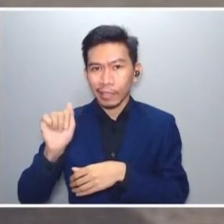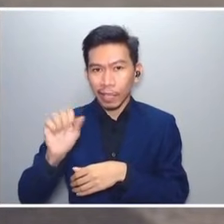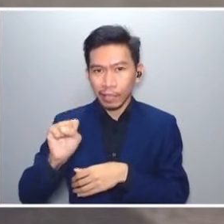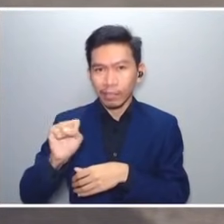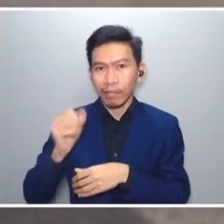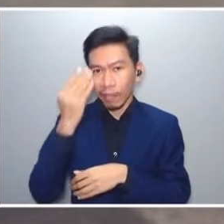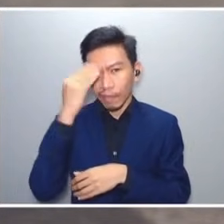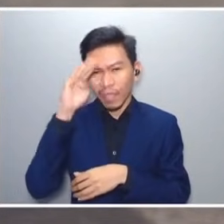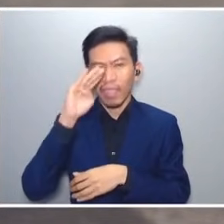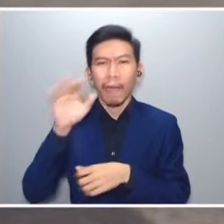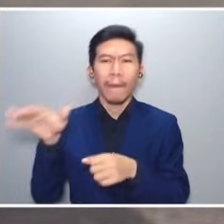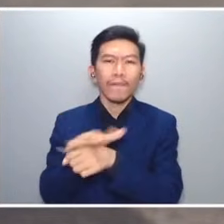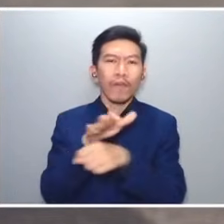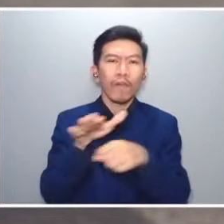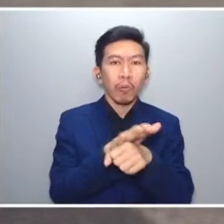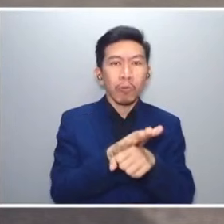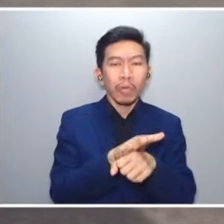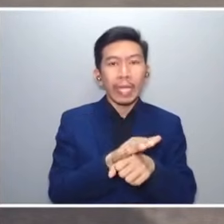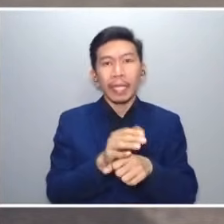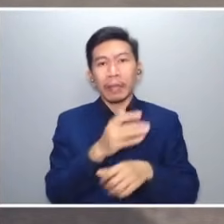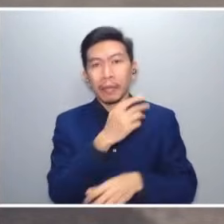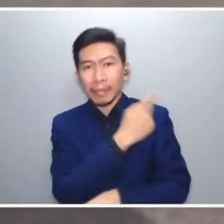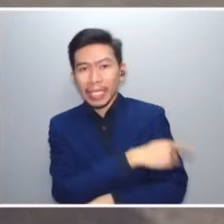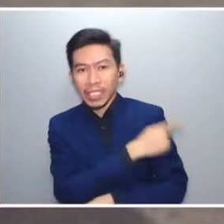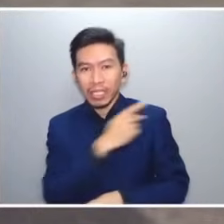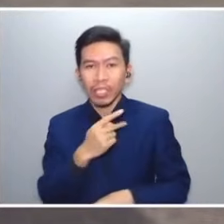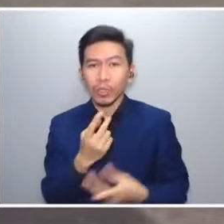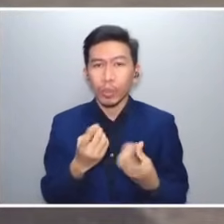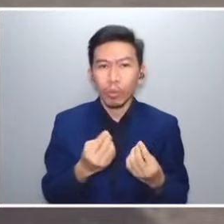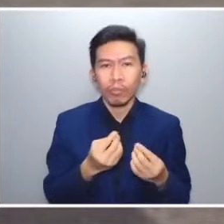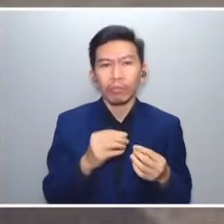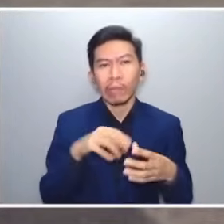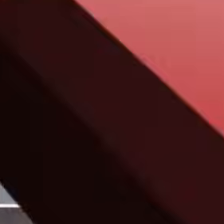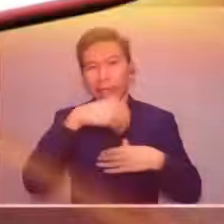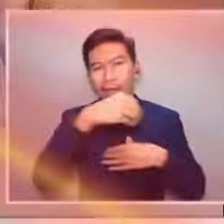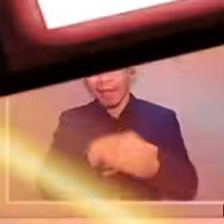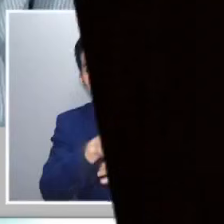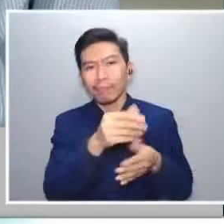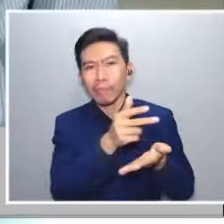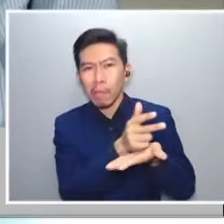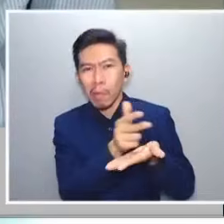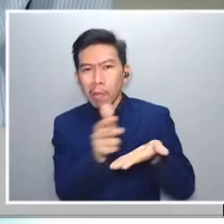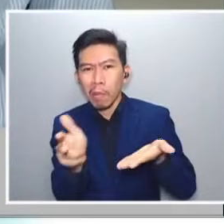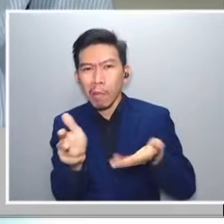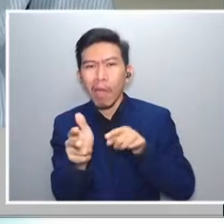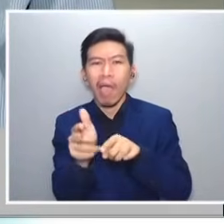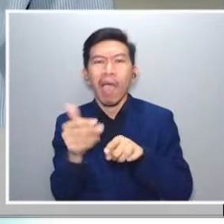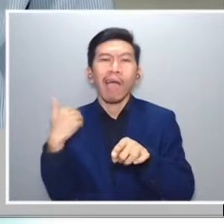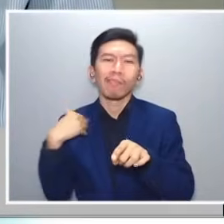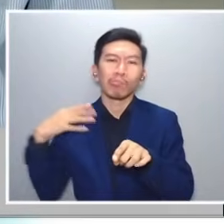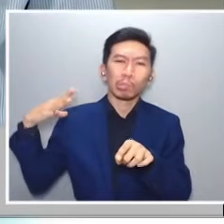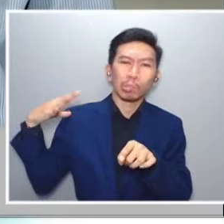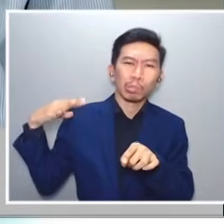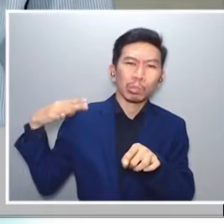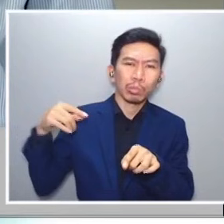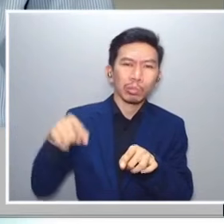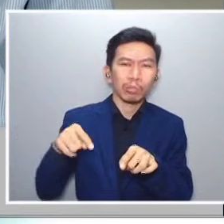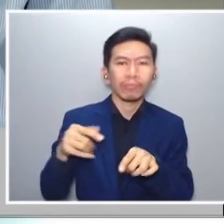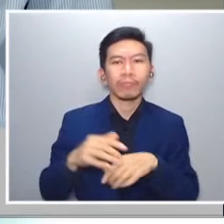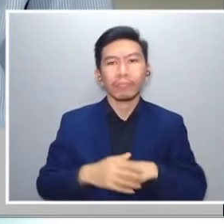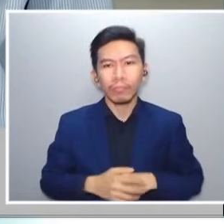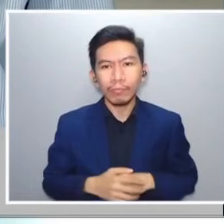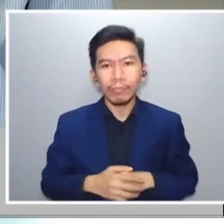sa parking area ng ospital para ma-admit. Live po mula sa Dasmariñas, Cavite, nagpapatrol Michael